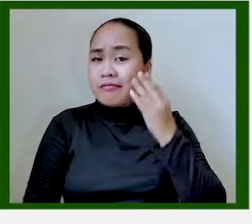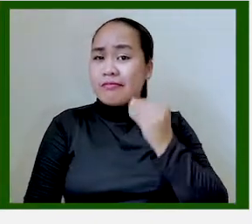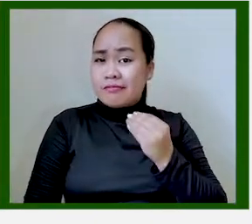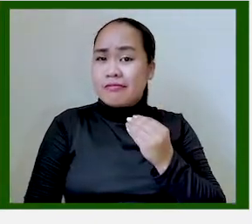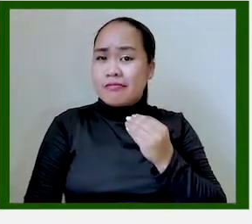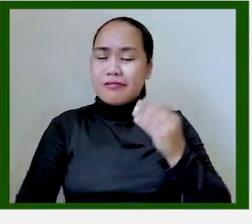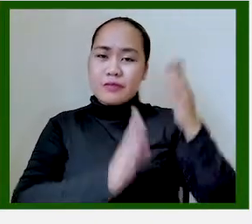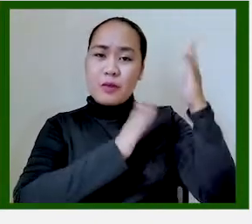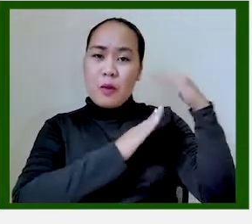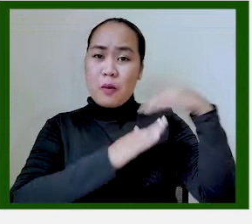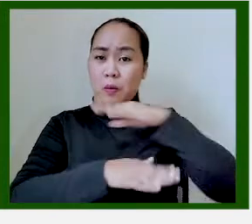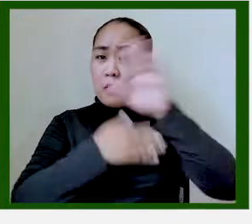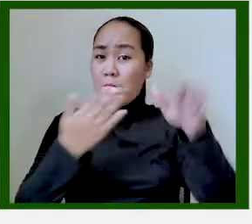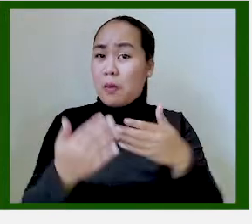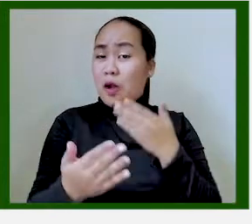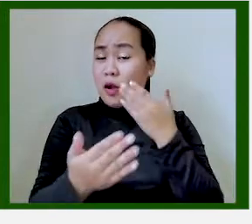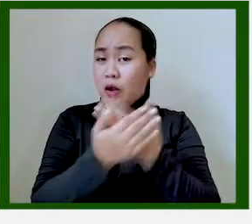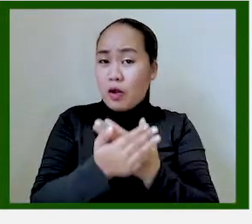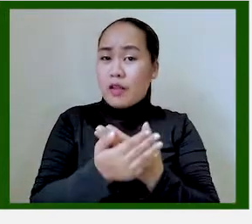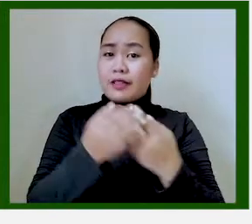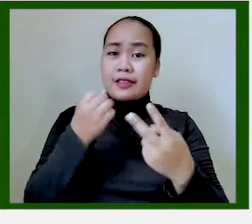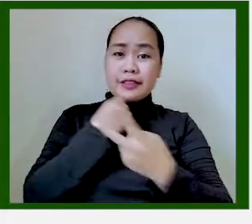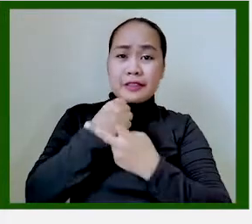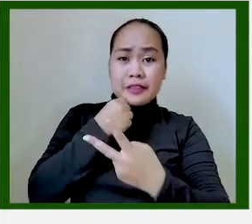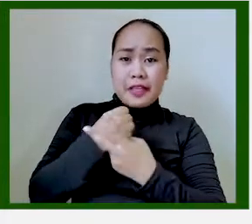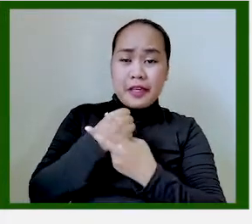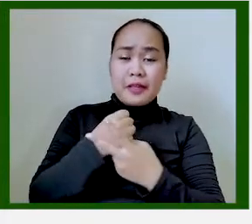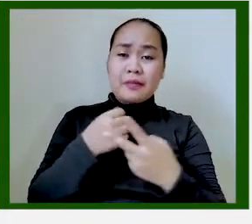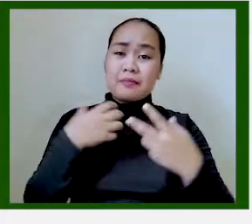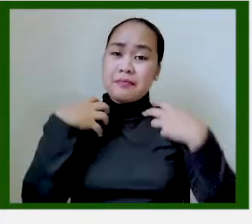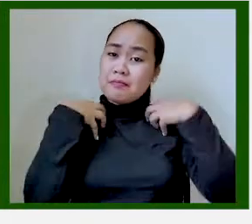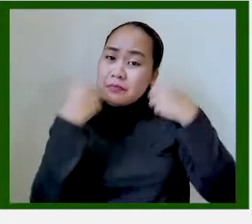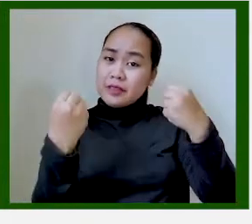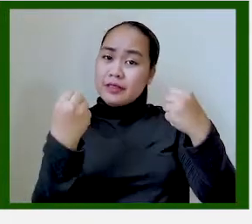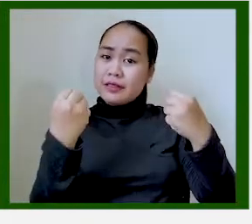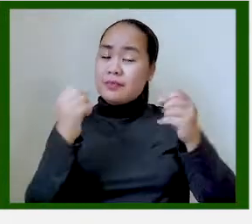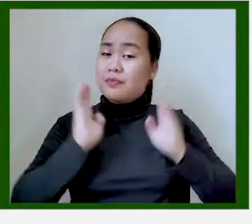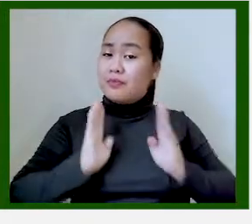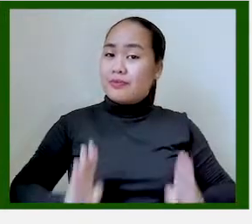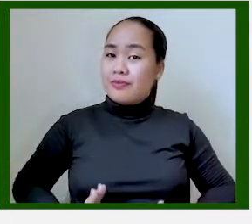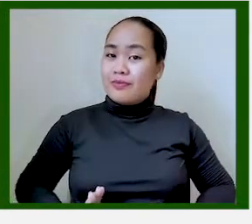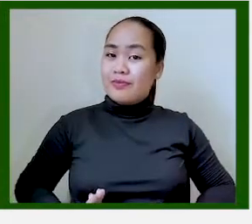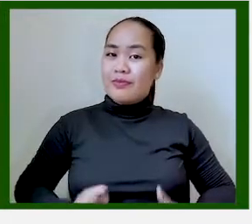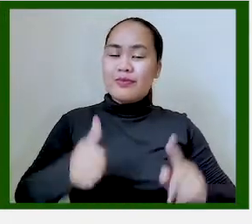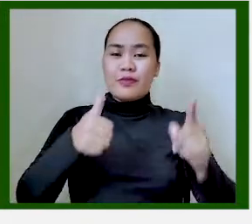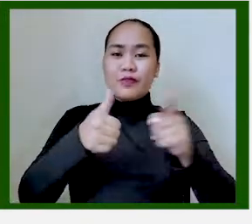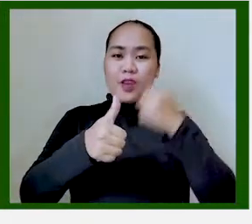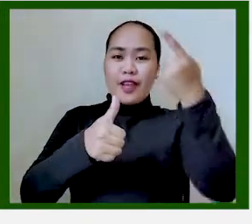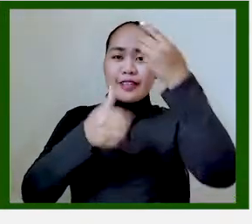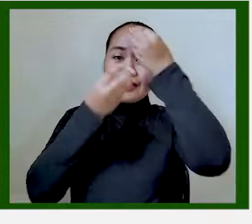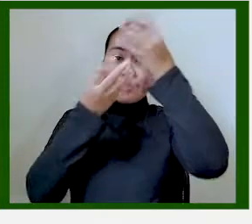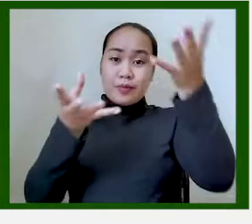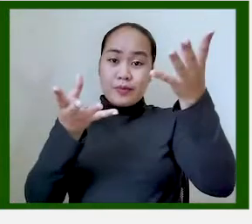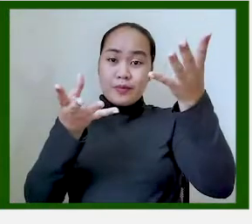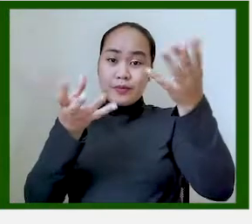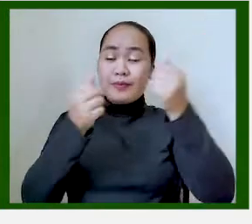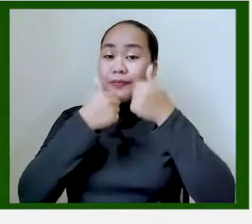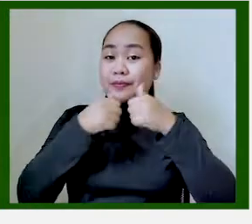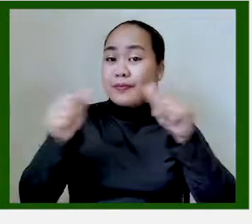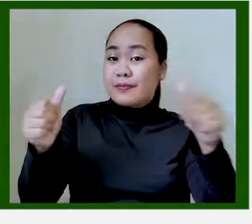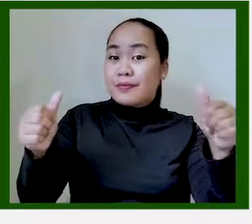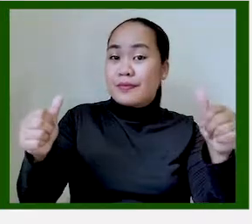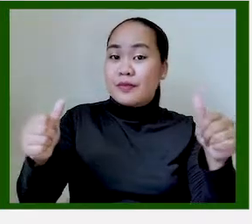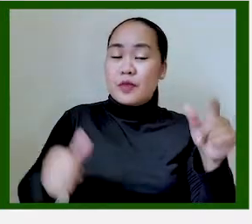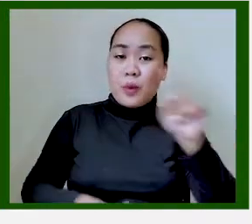So, sana po lahat po tayo ay safe, no? And healthy. So, unang-una po, no? I-announce ko lamang po na ang